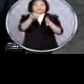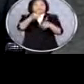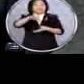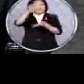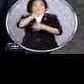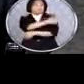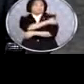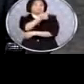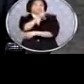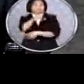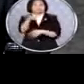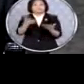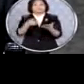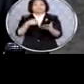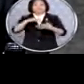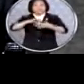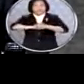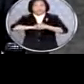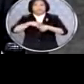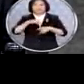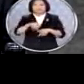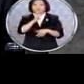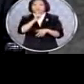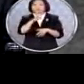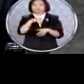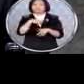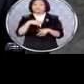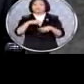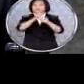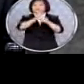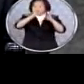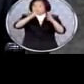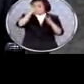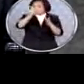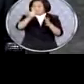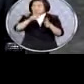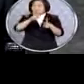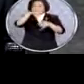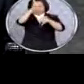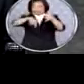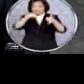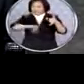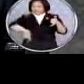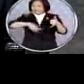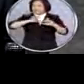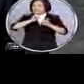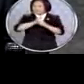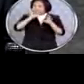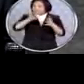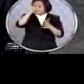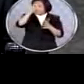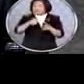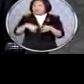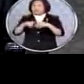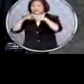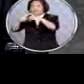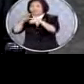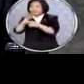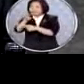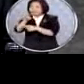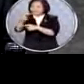我必须要很恳切地说，马总统，你以总统的身份去见一些不应该见的